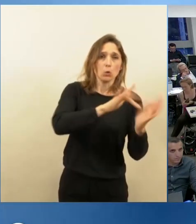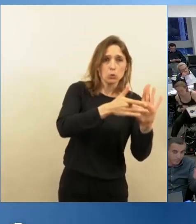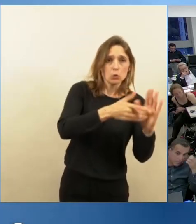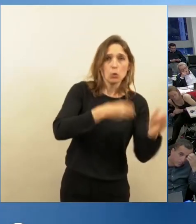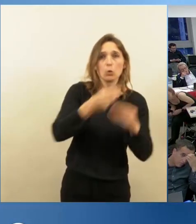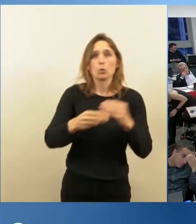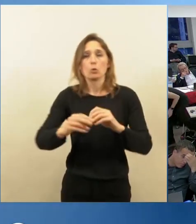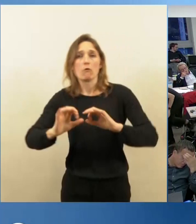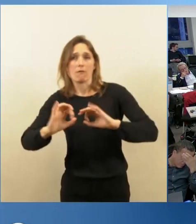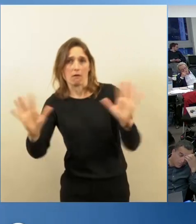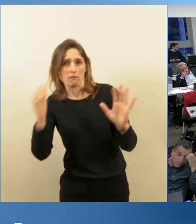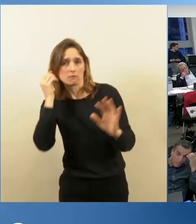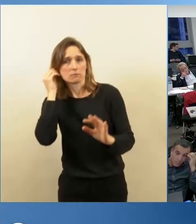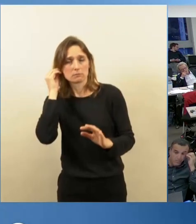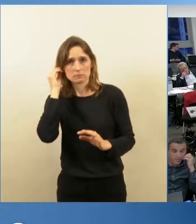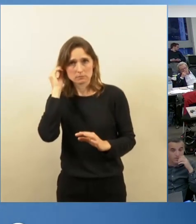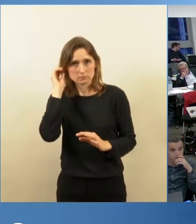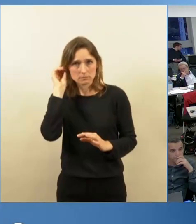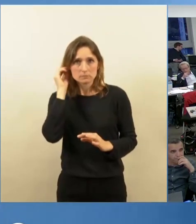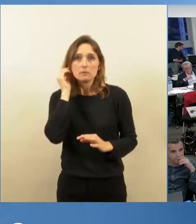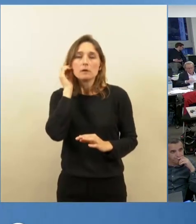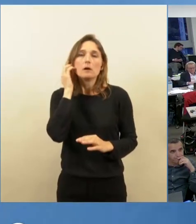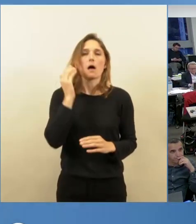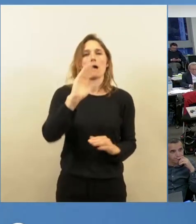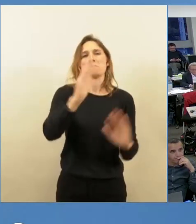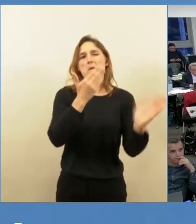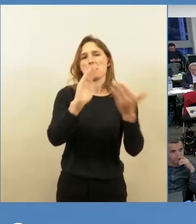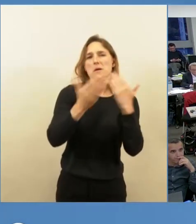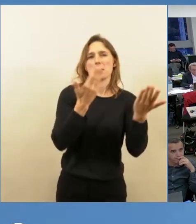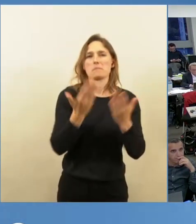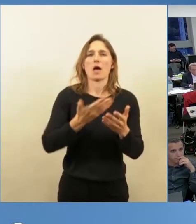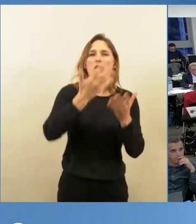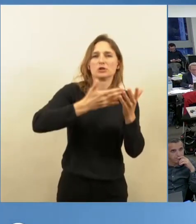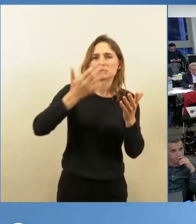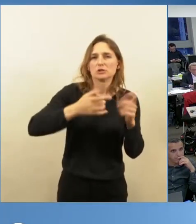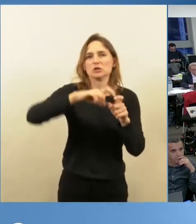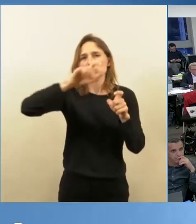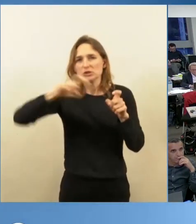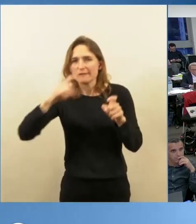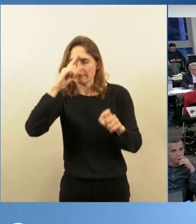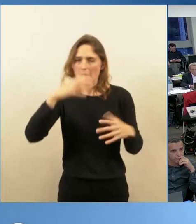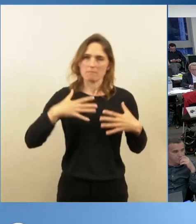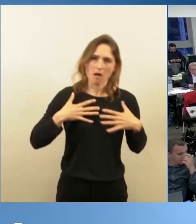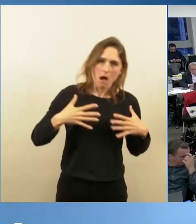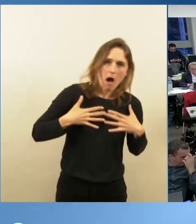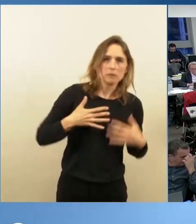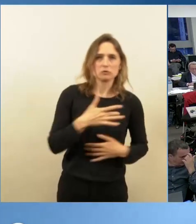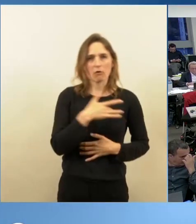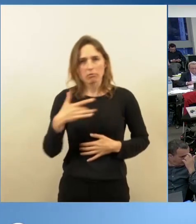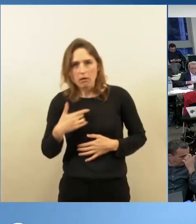tout ou rien vous nous avez balancé des chiffres sur la santé l'asthme tout ce que enfin voilà très bien sur la mort